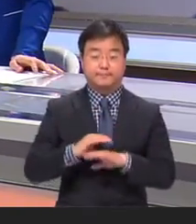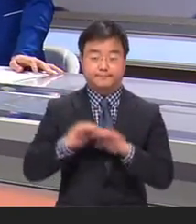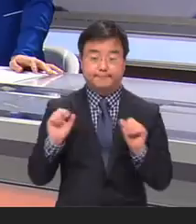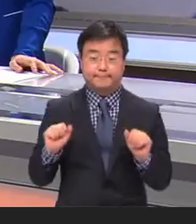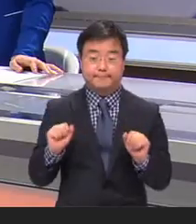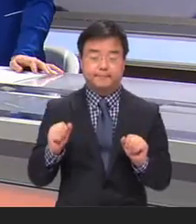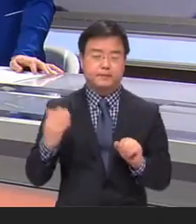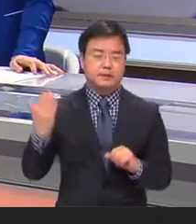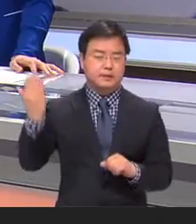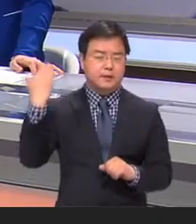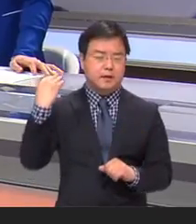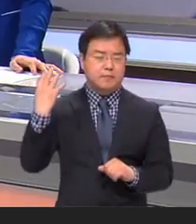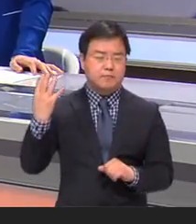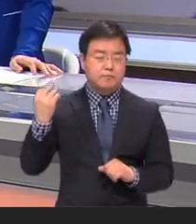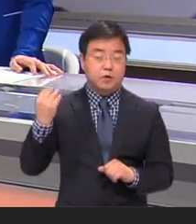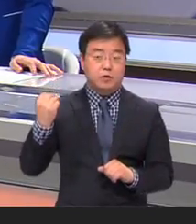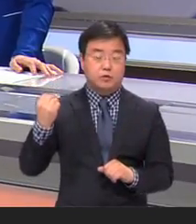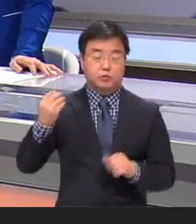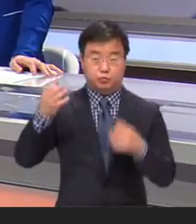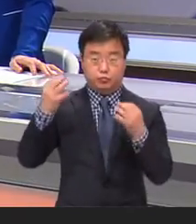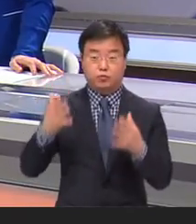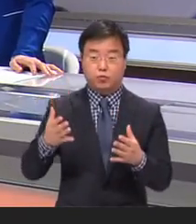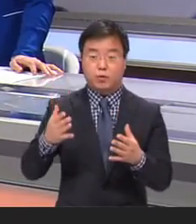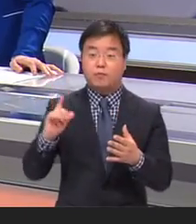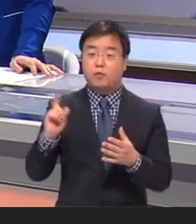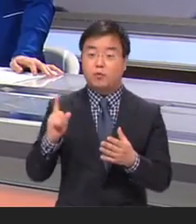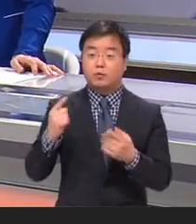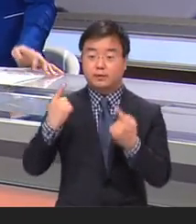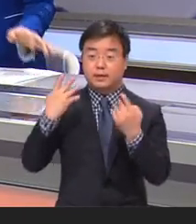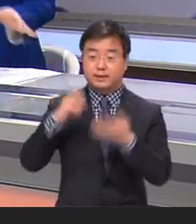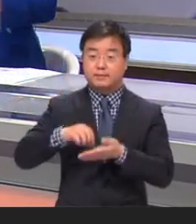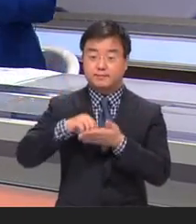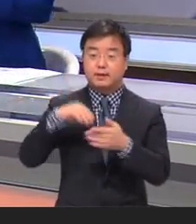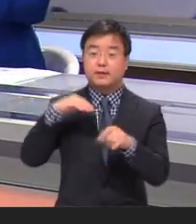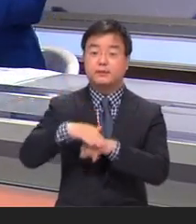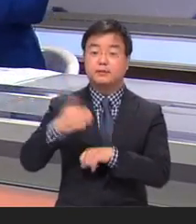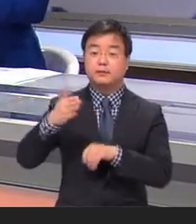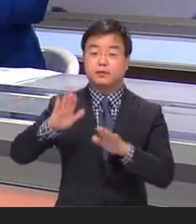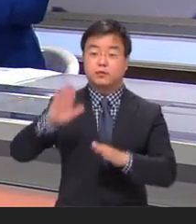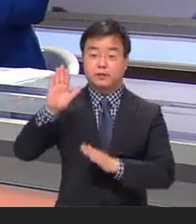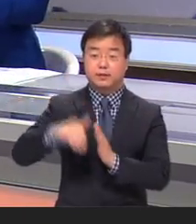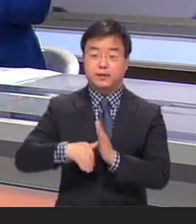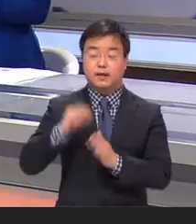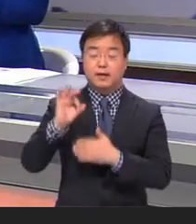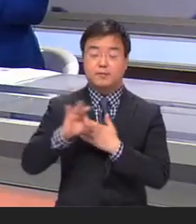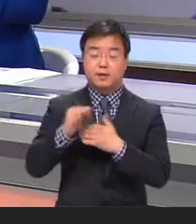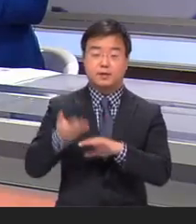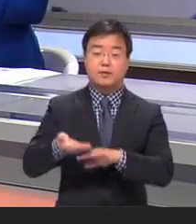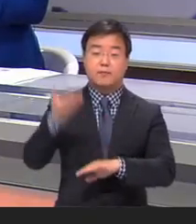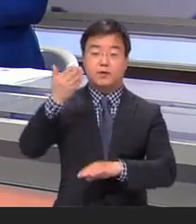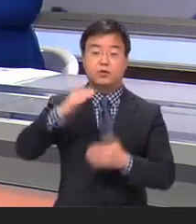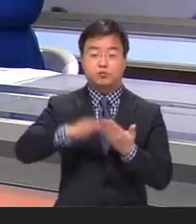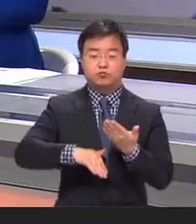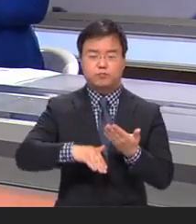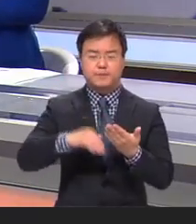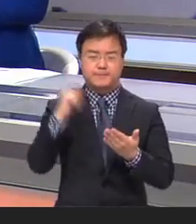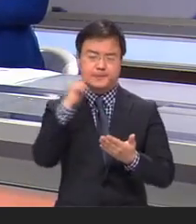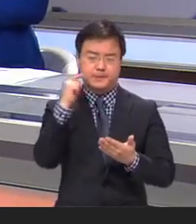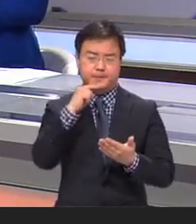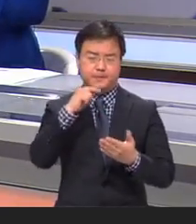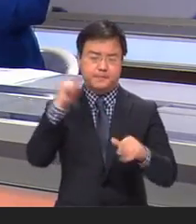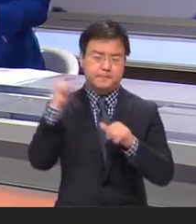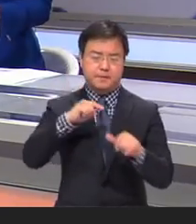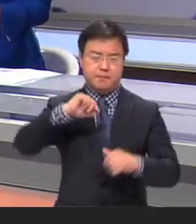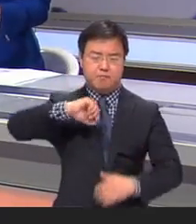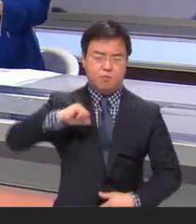지난 몇 주가 이제 대학 입학 주간이었는데 네. 사실 이맘때쯤이면 선배들이 뭐 후배들 군기 잡는다 뭐다 해서 네. 복종을